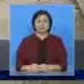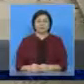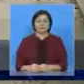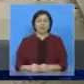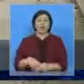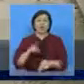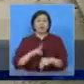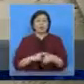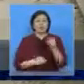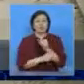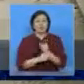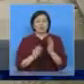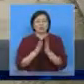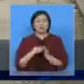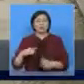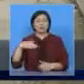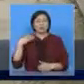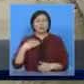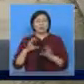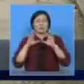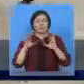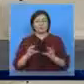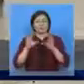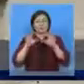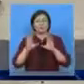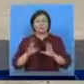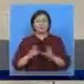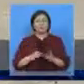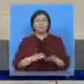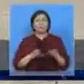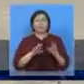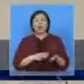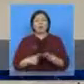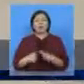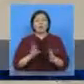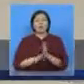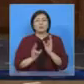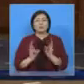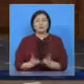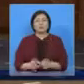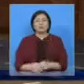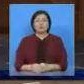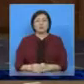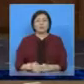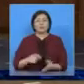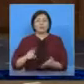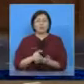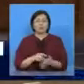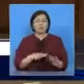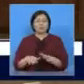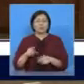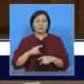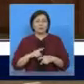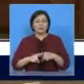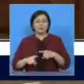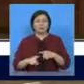Стражи порядка просят актюбинцев соблюдать элементарные правила дорожной безопасности. Должен всегда двигаться с такой